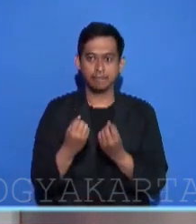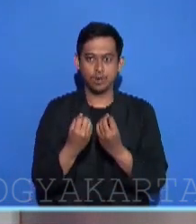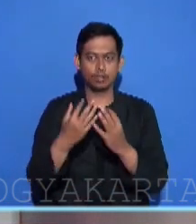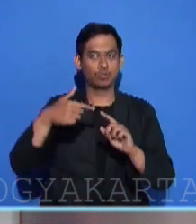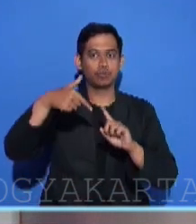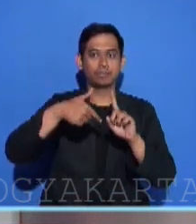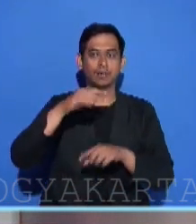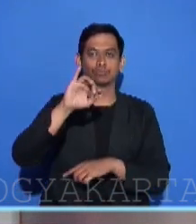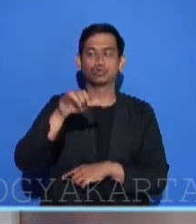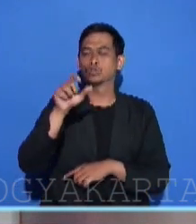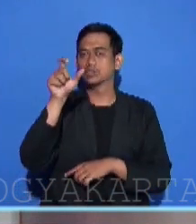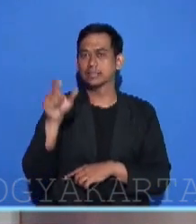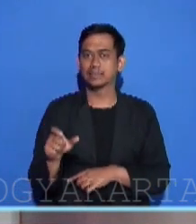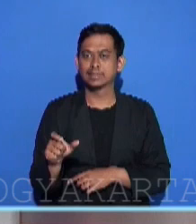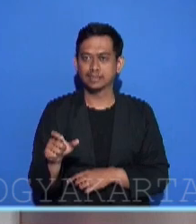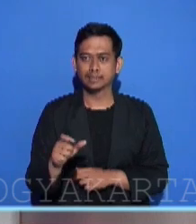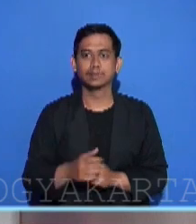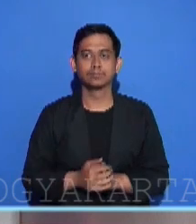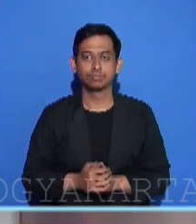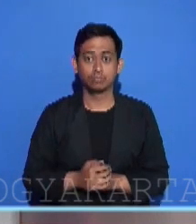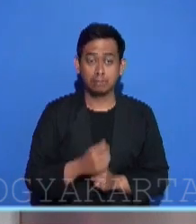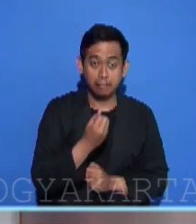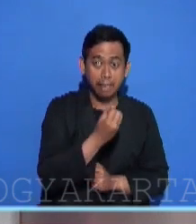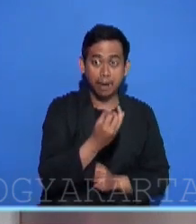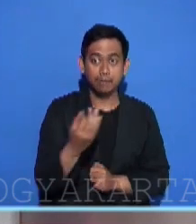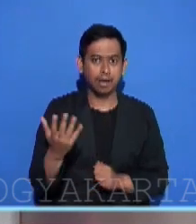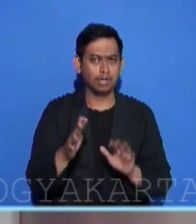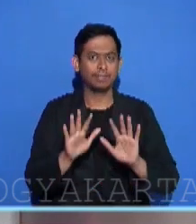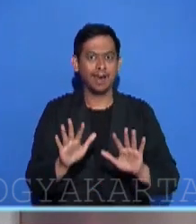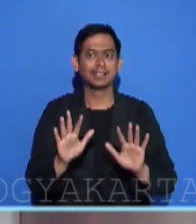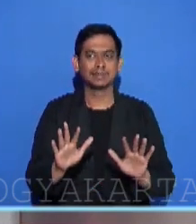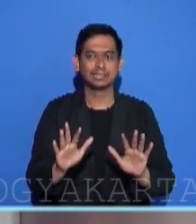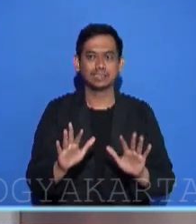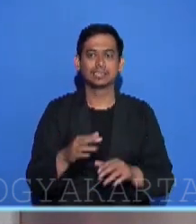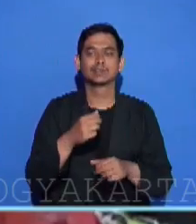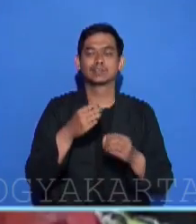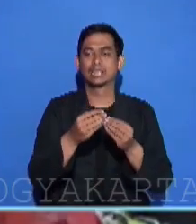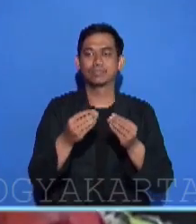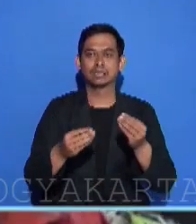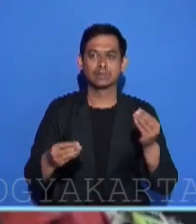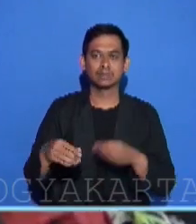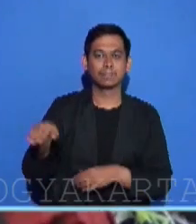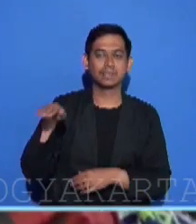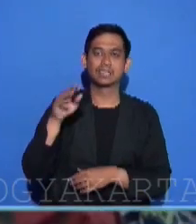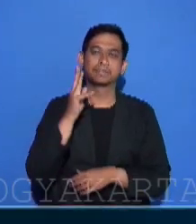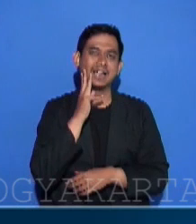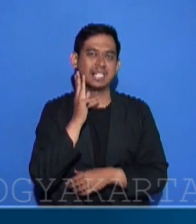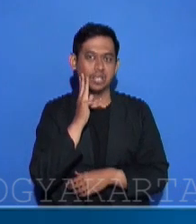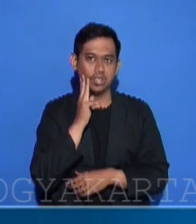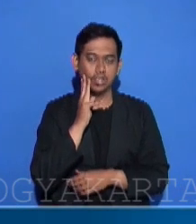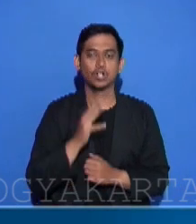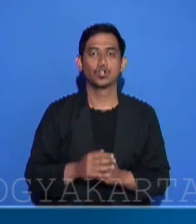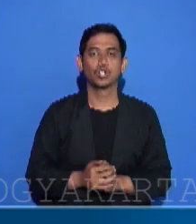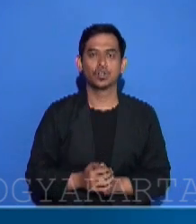orang dari jumlah itu sebagian besar adalah investor dari kalangan generasi z dan milenialang itu ratusan juta